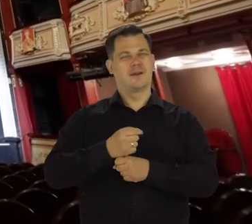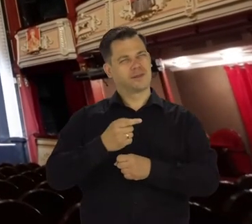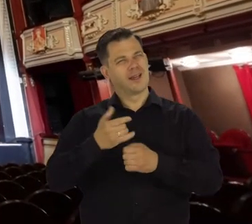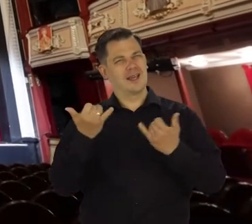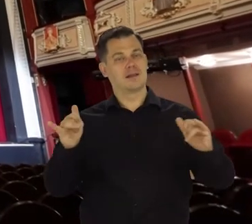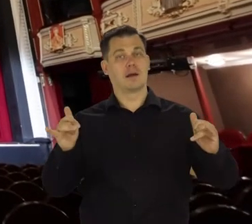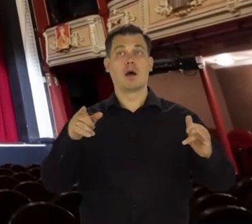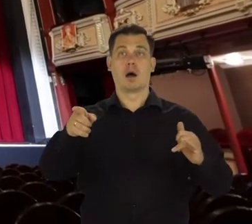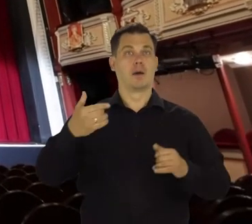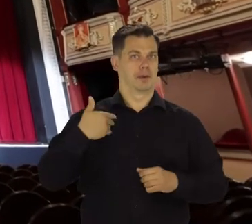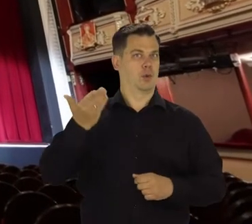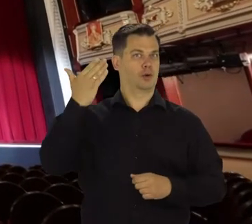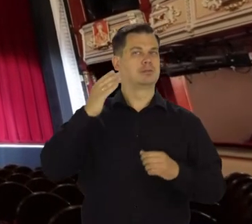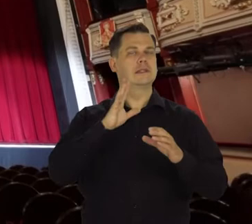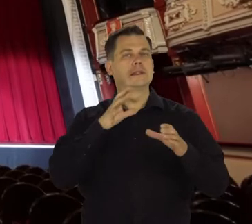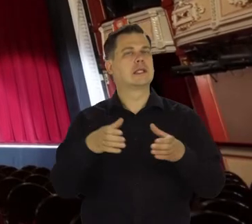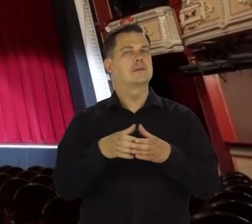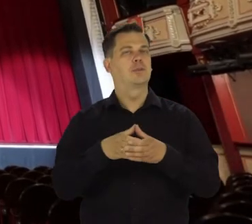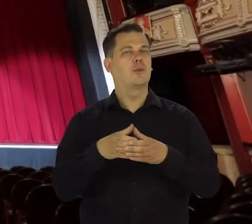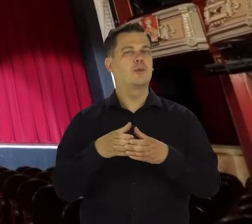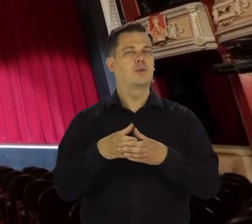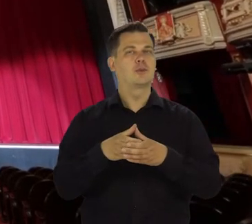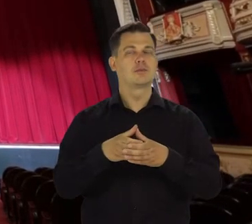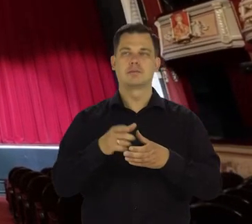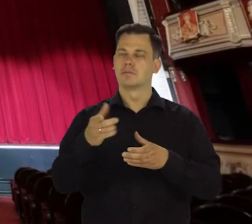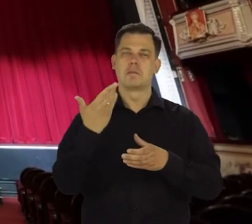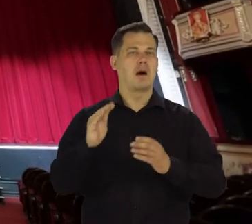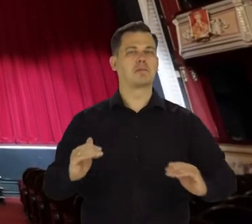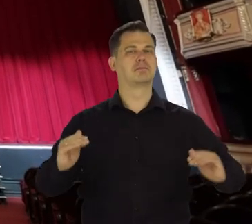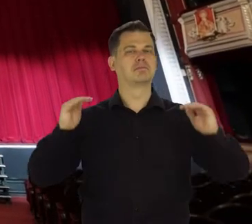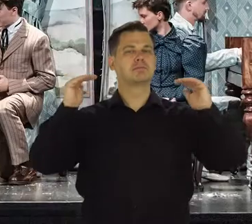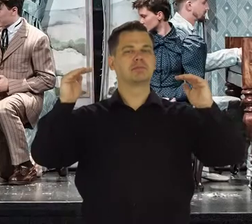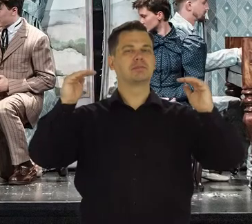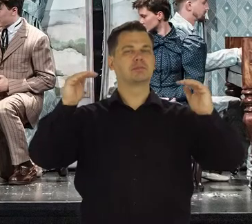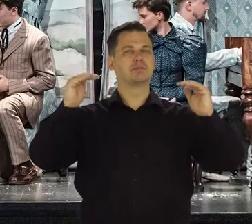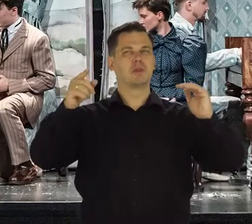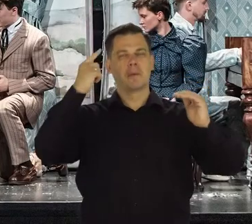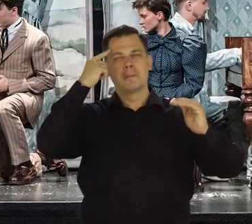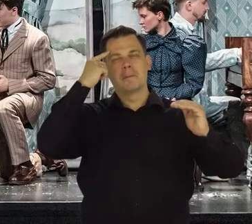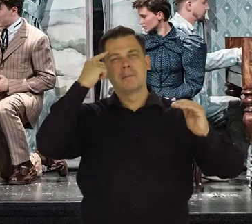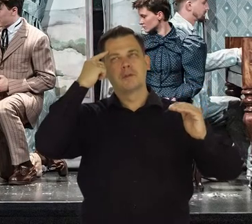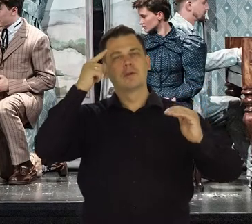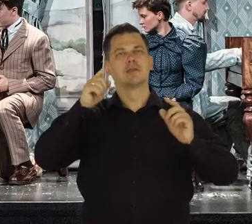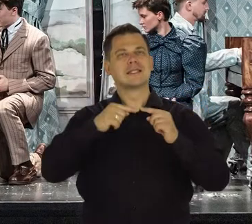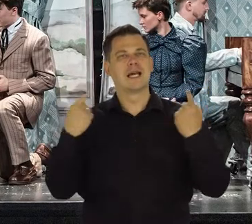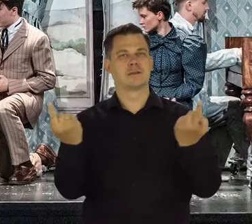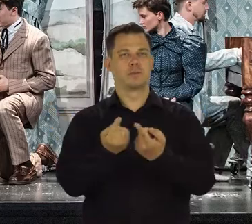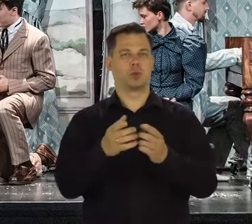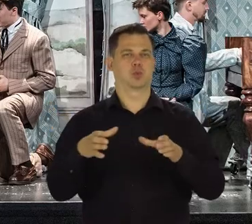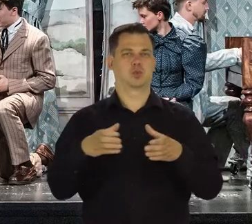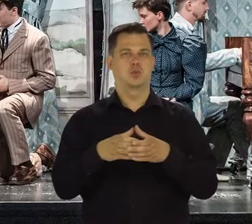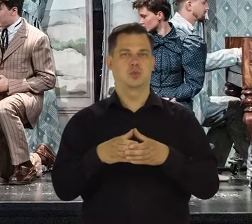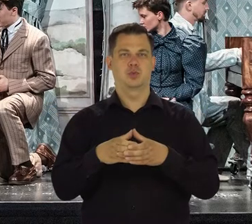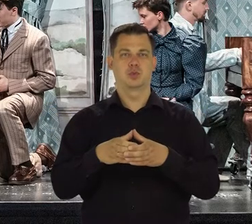nie sprzyja temu, udało się utrzymać bardzo wysokiej jakości myśl